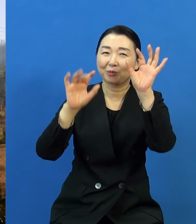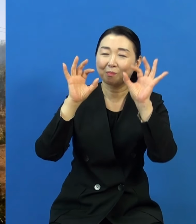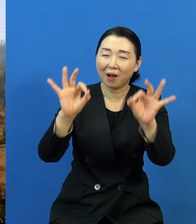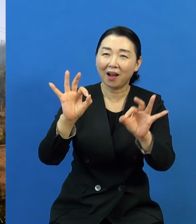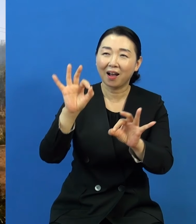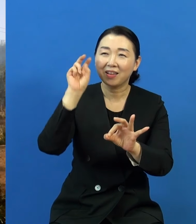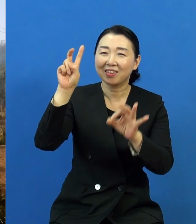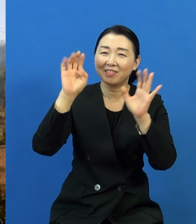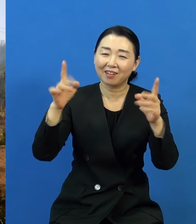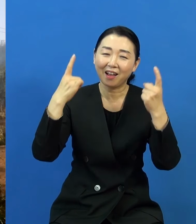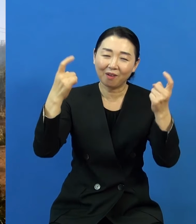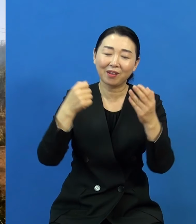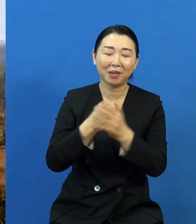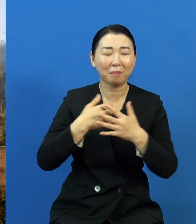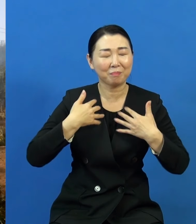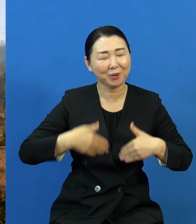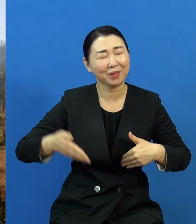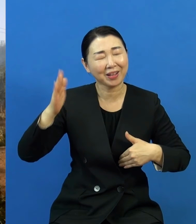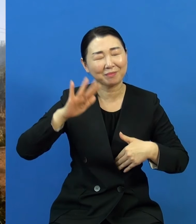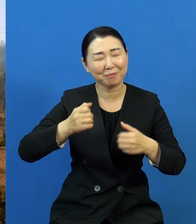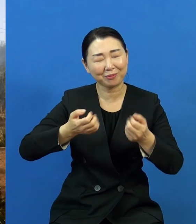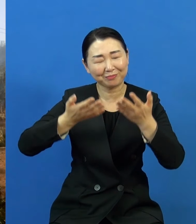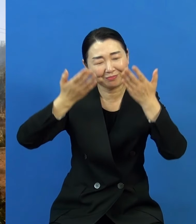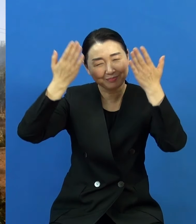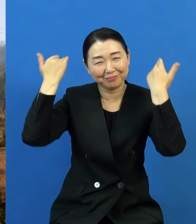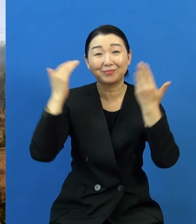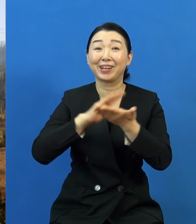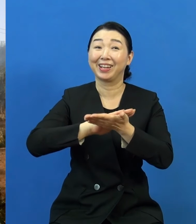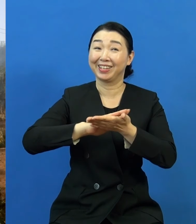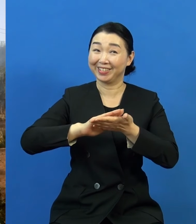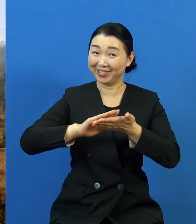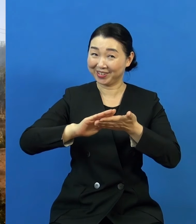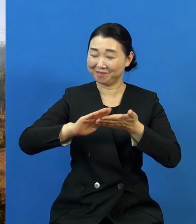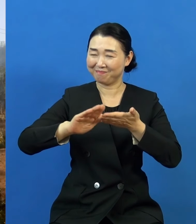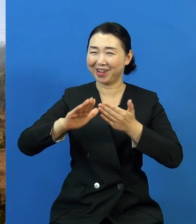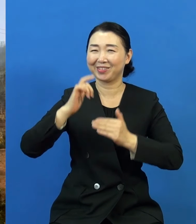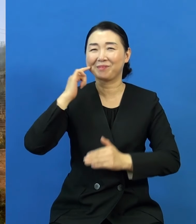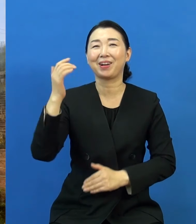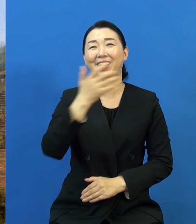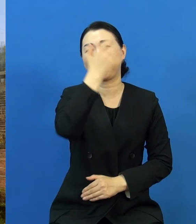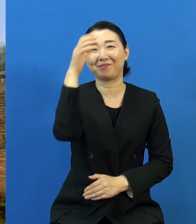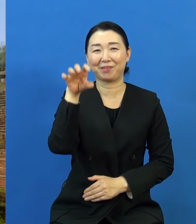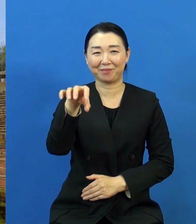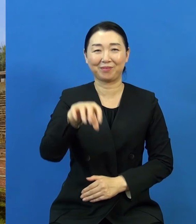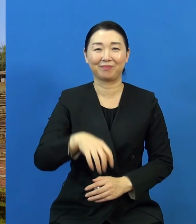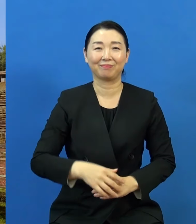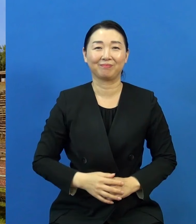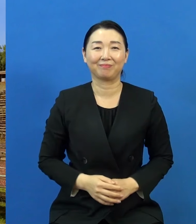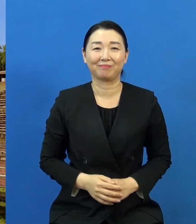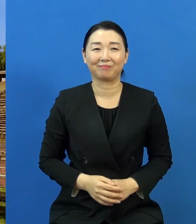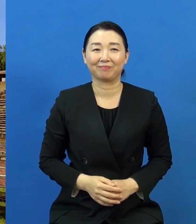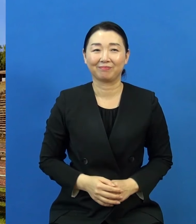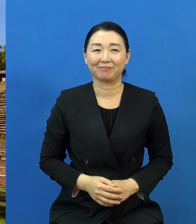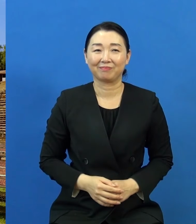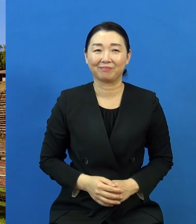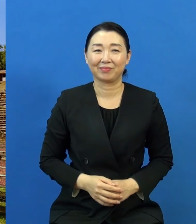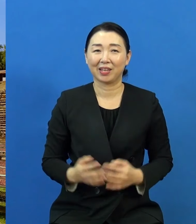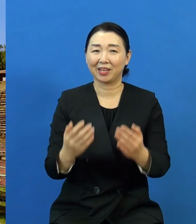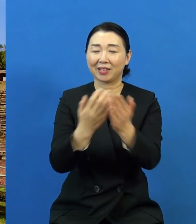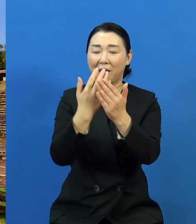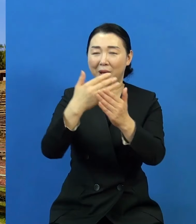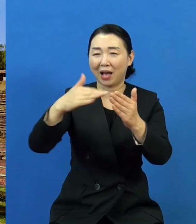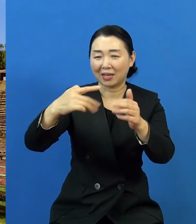피곤한 여정을 모두 잊게 할 정도로 정말 아름다운 곳이었습니다. 개발되지 않은